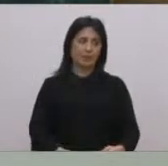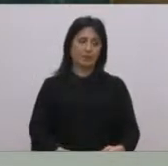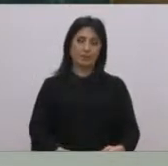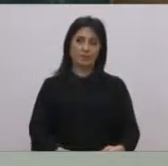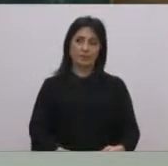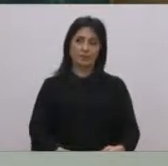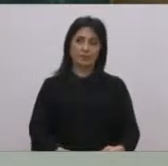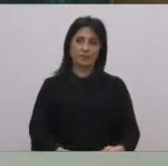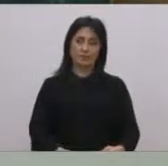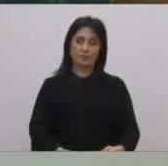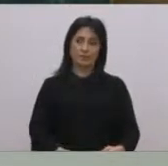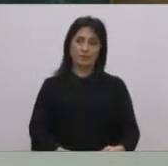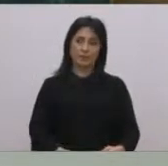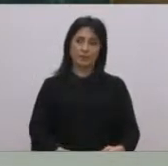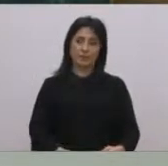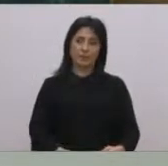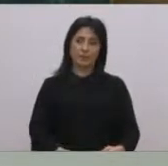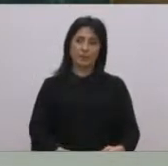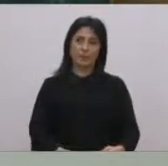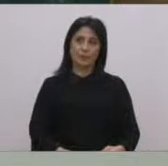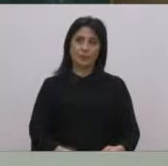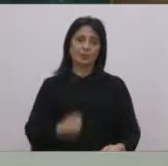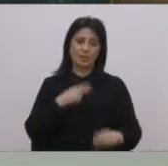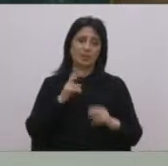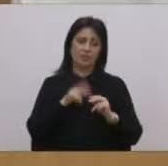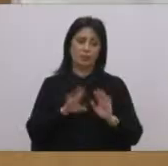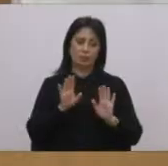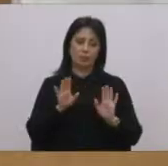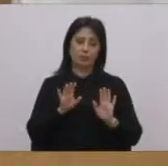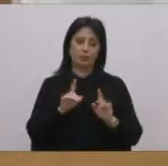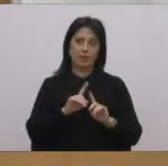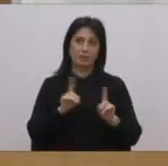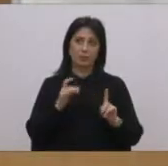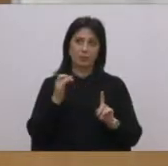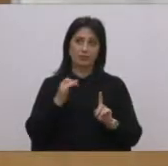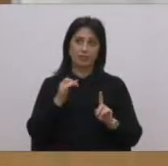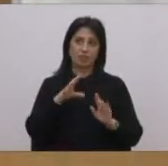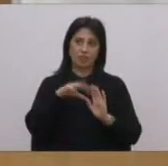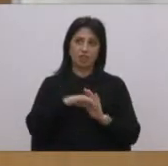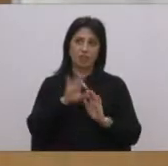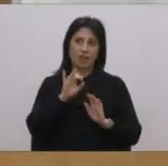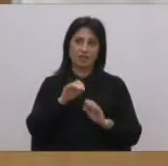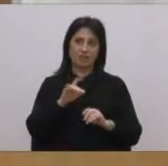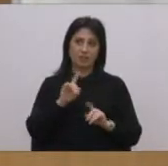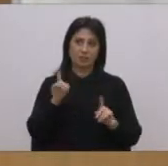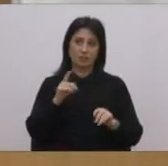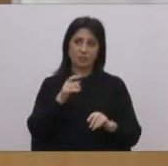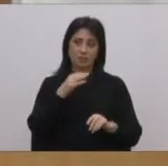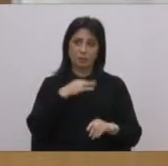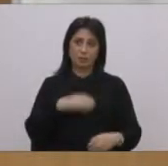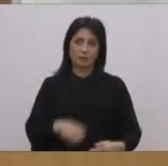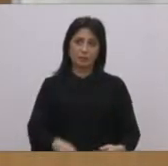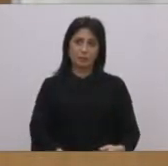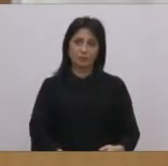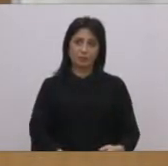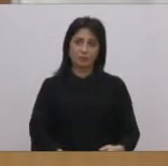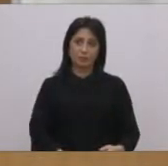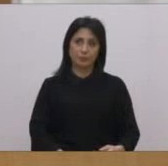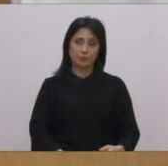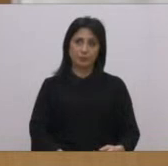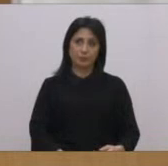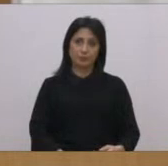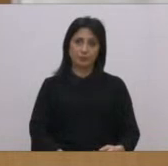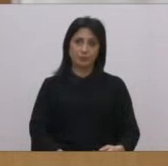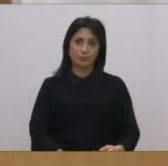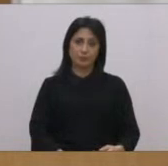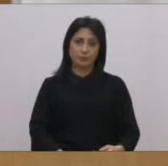აუმატე დაასრულებინო თუში. კი ბატონო, მე დავასრულე, განსაკუთრებით მაინტერესებს შიდა ქართლთან დაკავშირებით თქვენი პასუხი. მადლობთ. ქავტორი